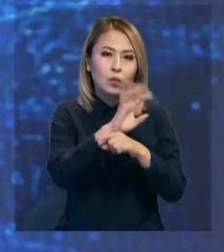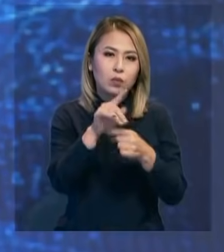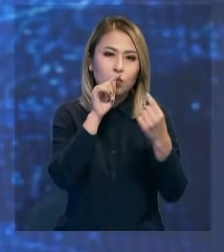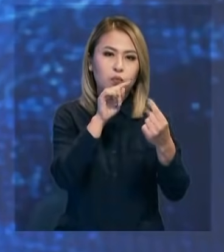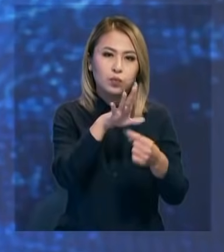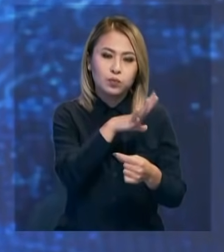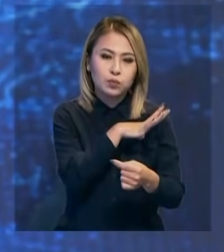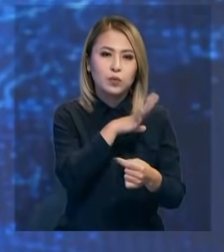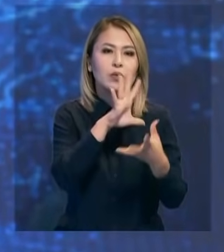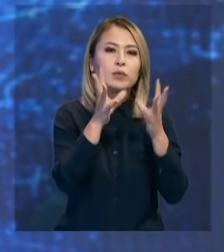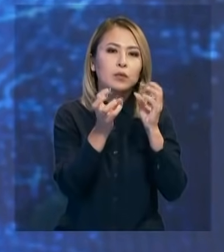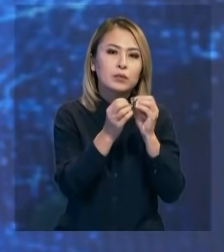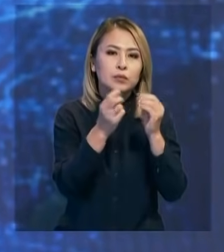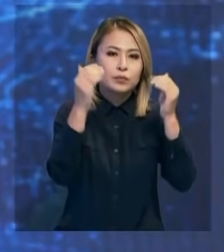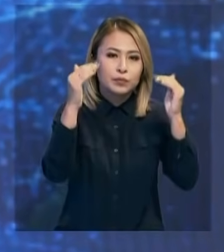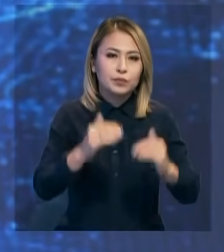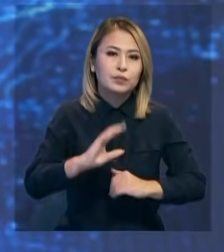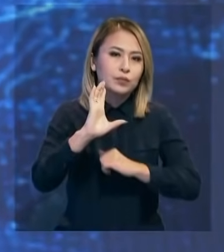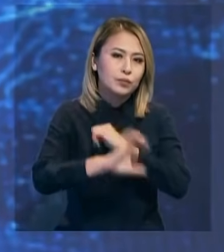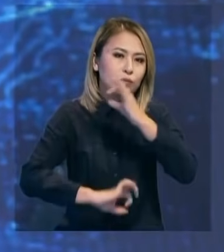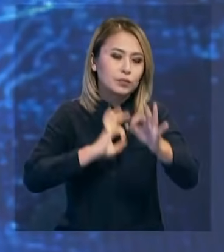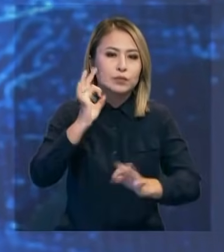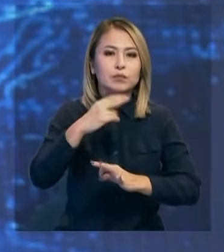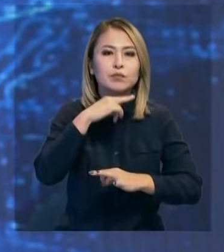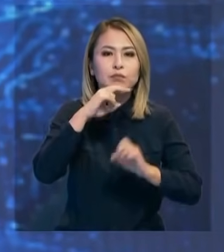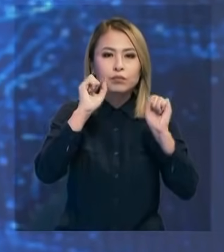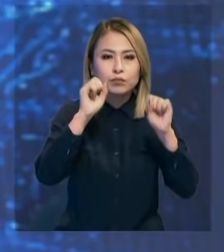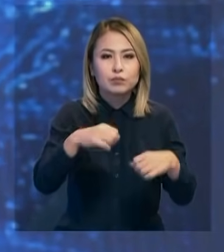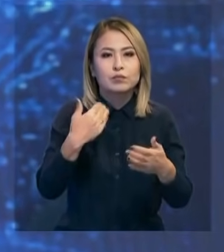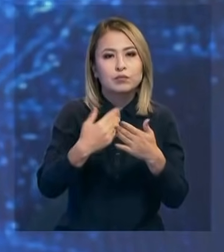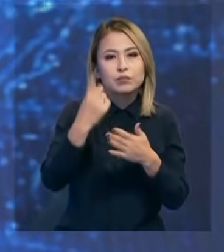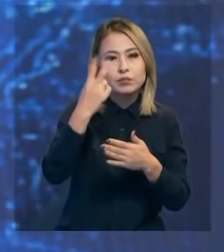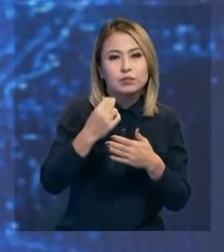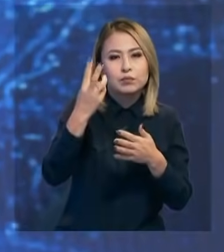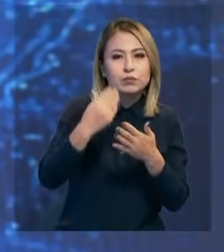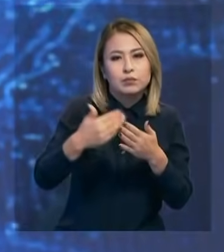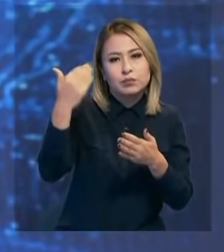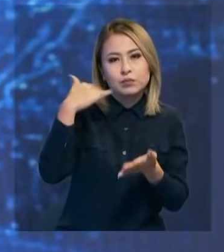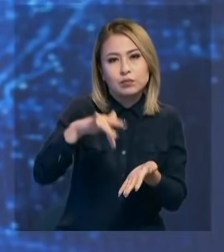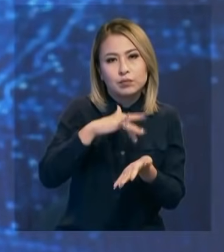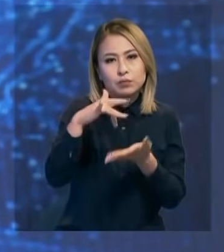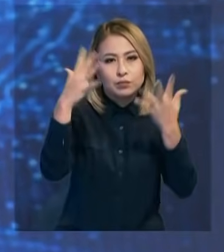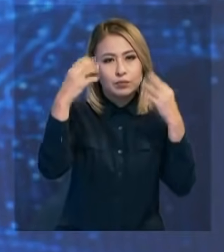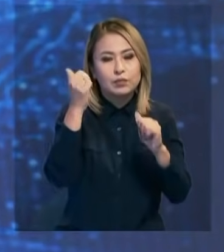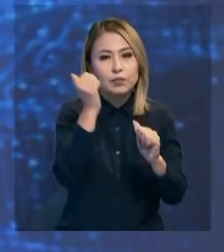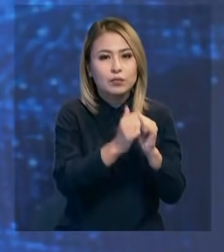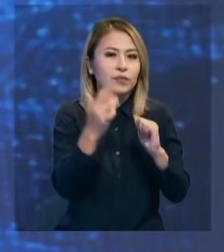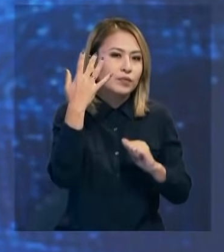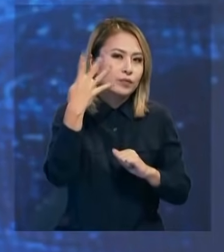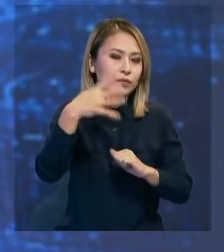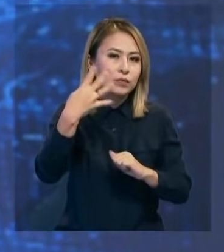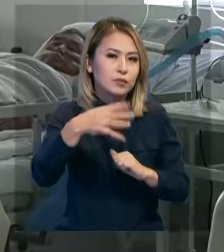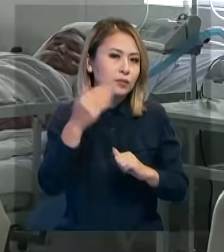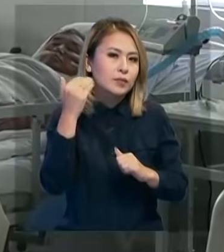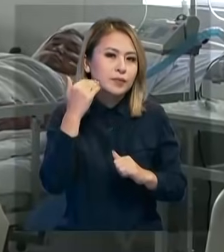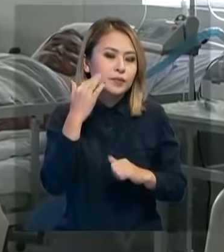азайып келеді. Індет екпінінің төмендеуі соңғы тәуліктерде байқалған. Мәселен, осыдан бірнеше күн бұрын қалада күн сайын 40 шақты адам аталған